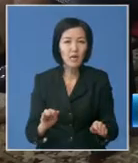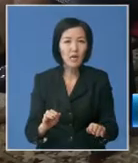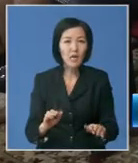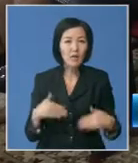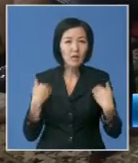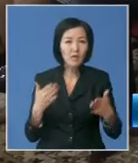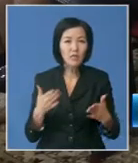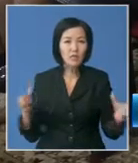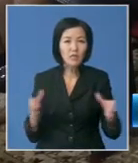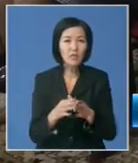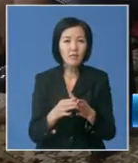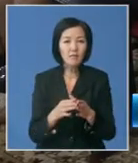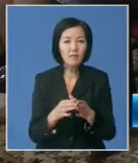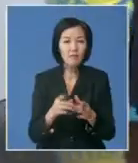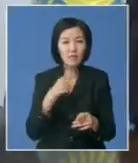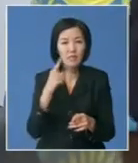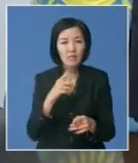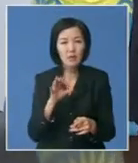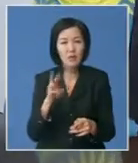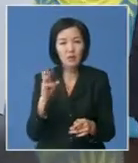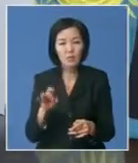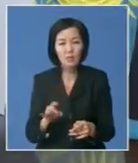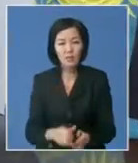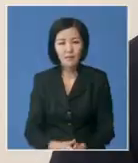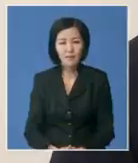обращаясь коллективу отметил жукова